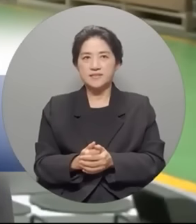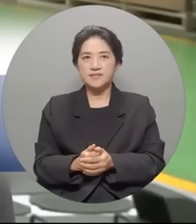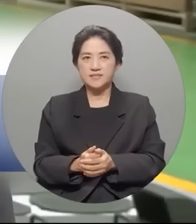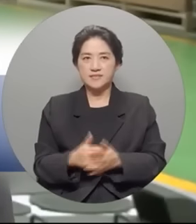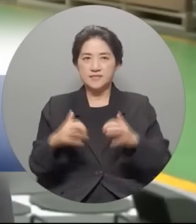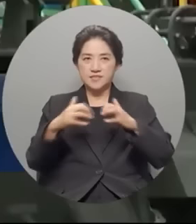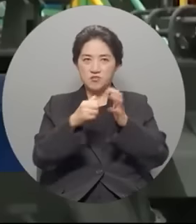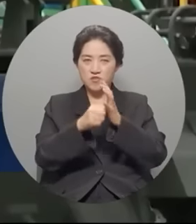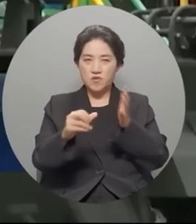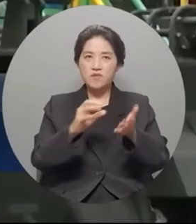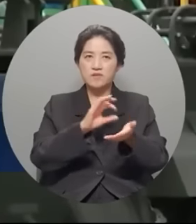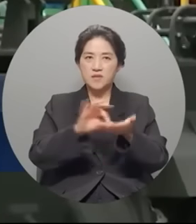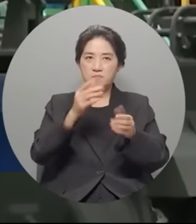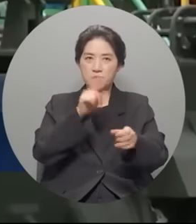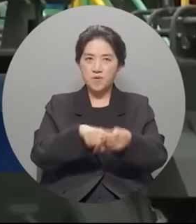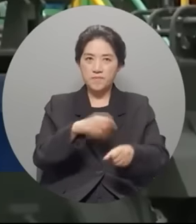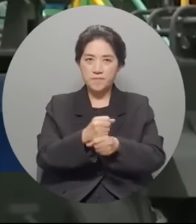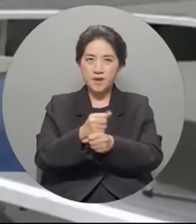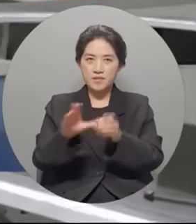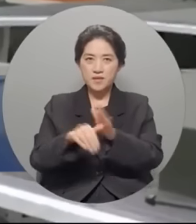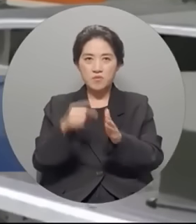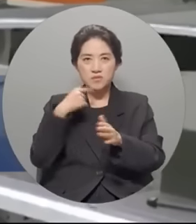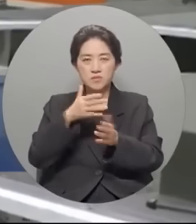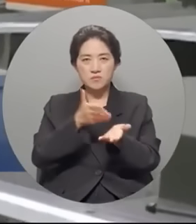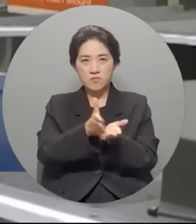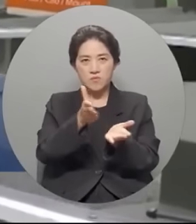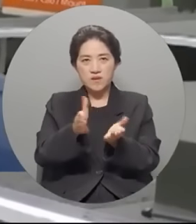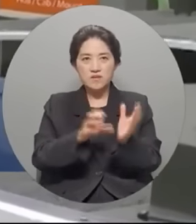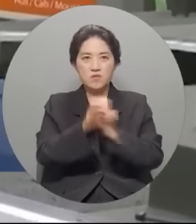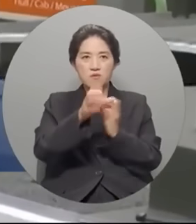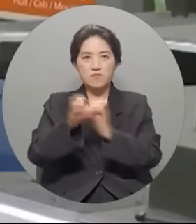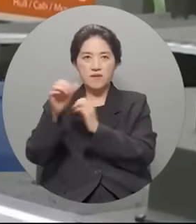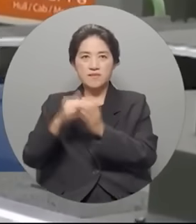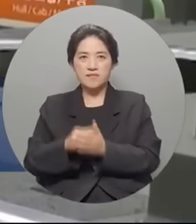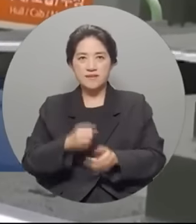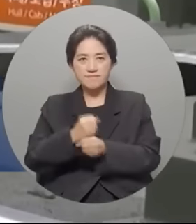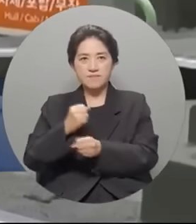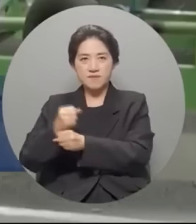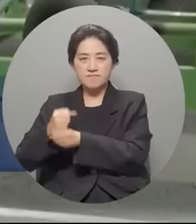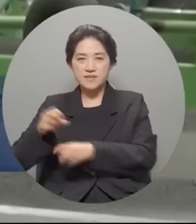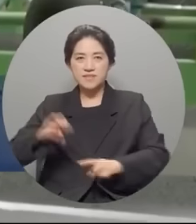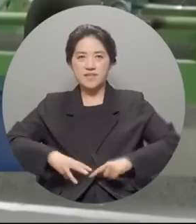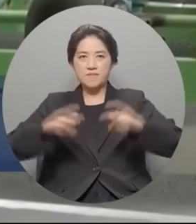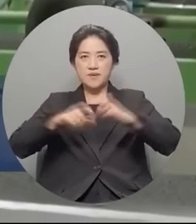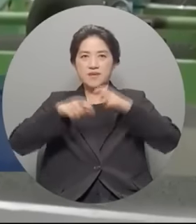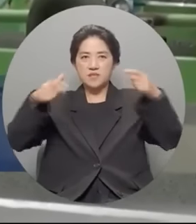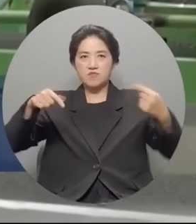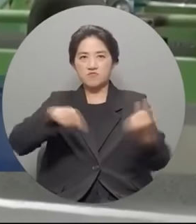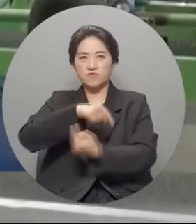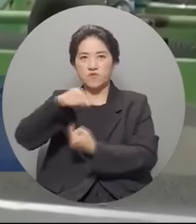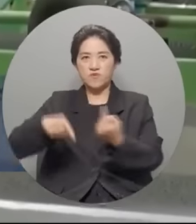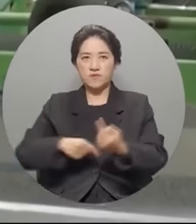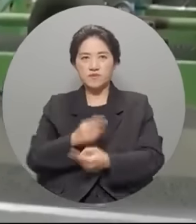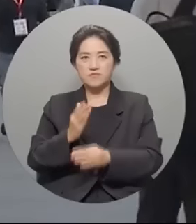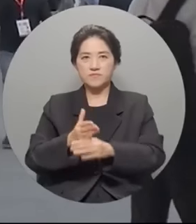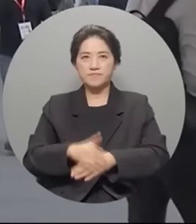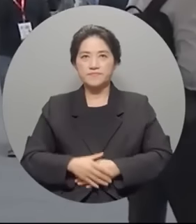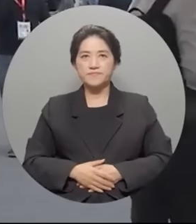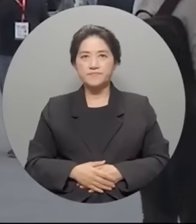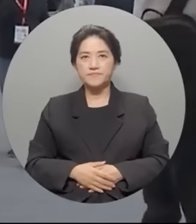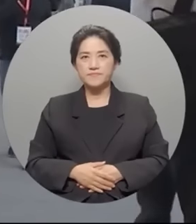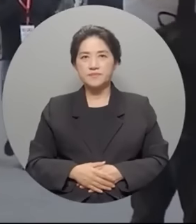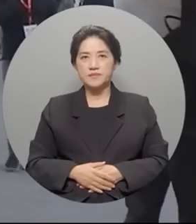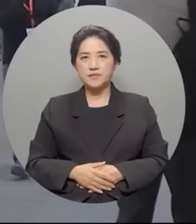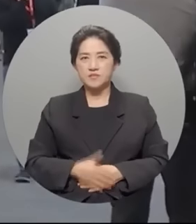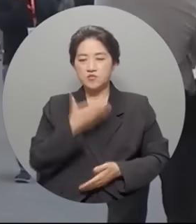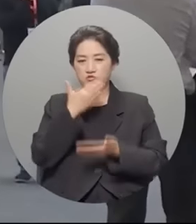때 대비해서 또 다른 또 생산 라인을 추가해서 3배 정도의 생산 능력을 확대해서 운영이 되고 있습니다.